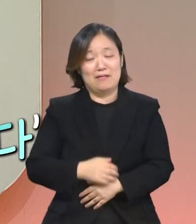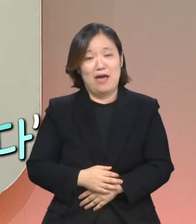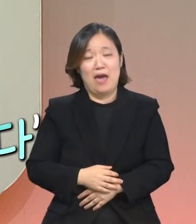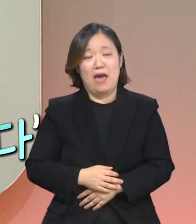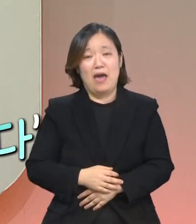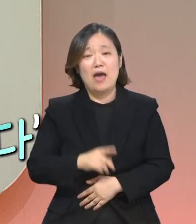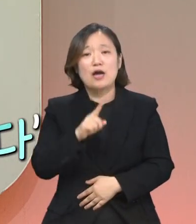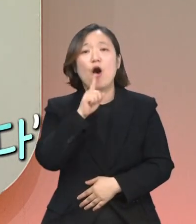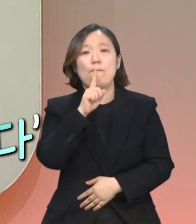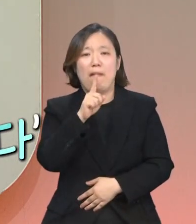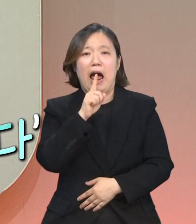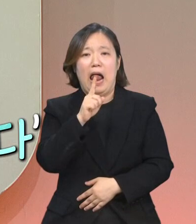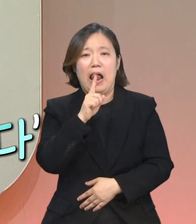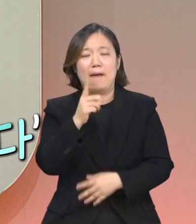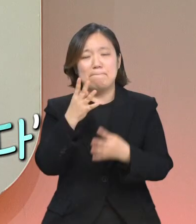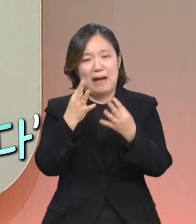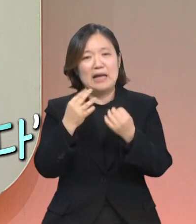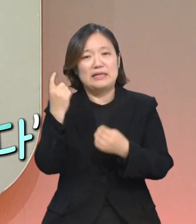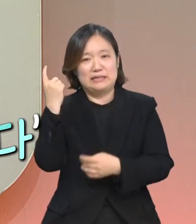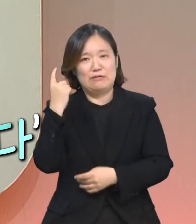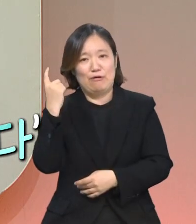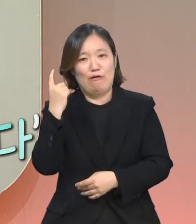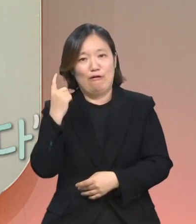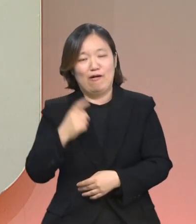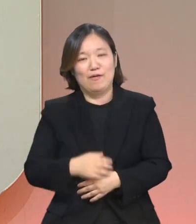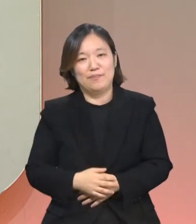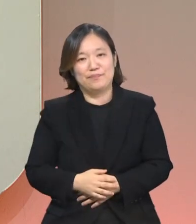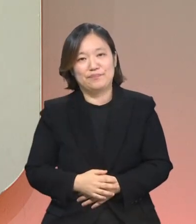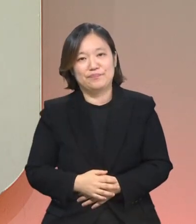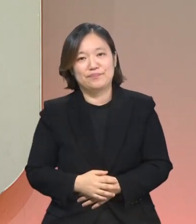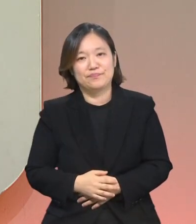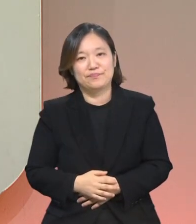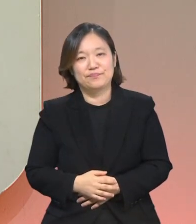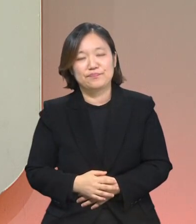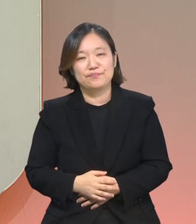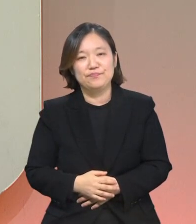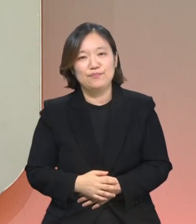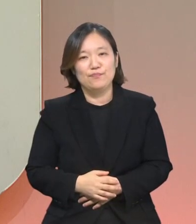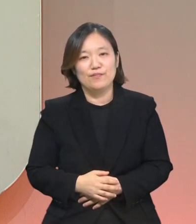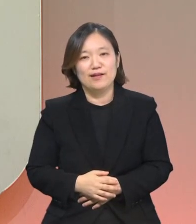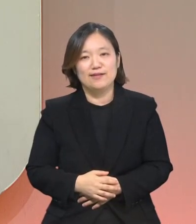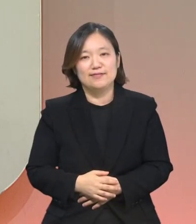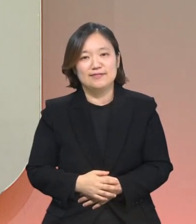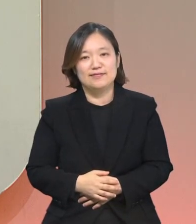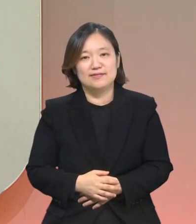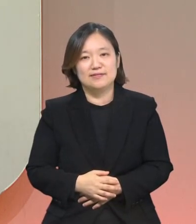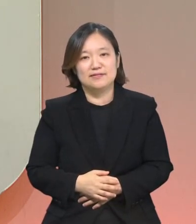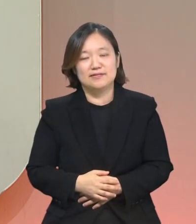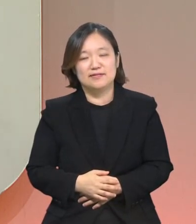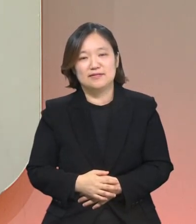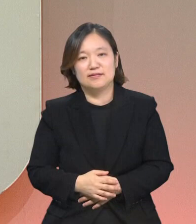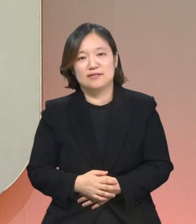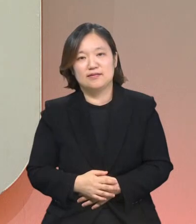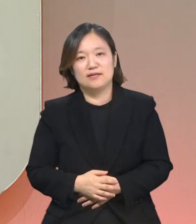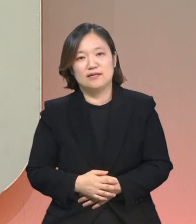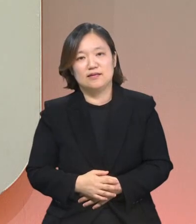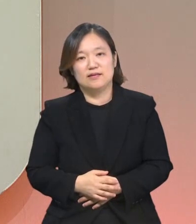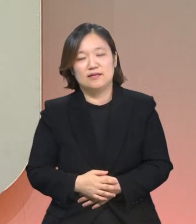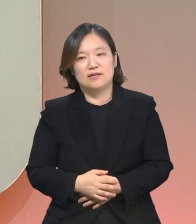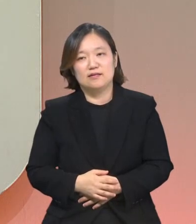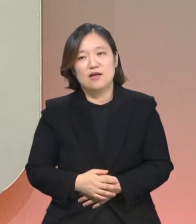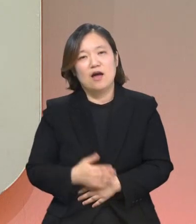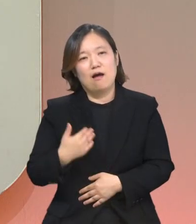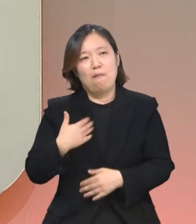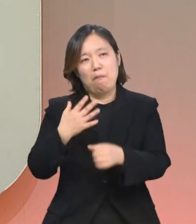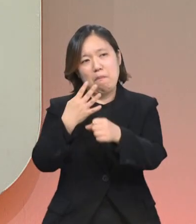말씀을 불신기품 불자님들께 종종 듣게 됩니다 그 몇